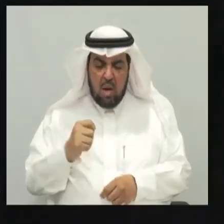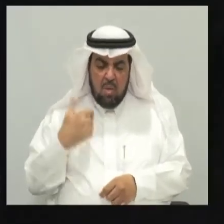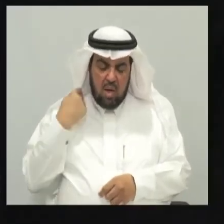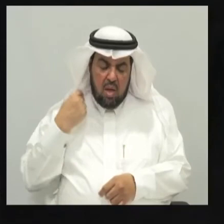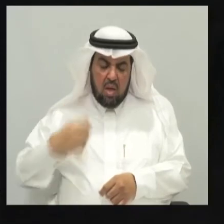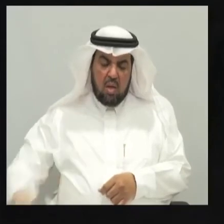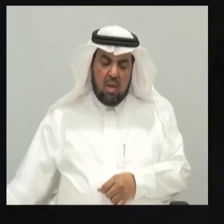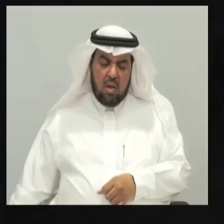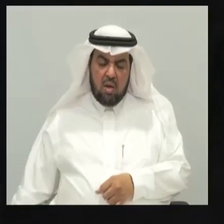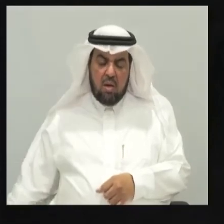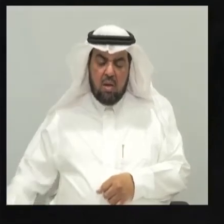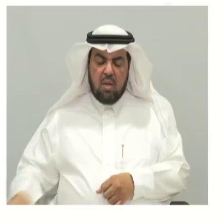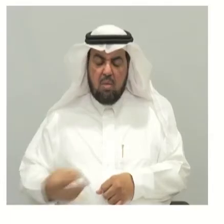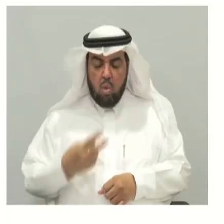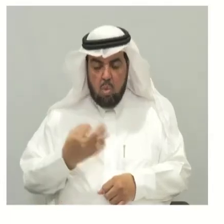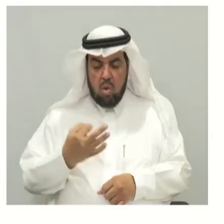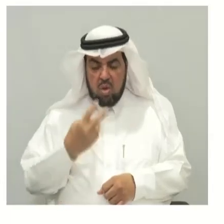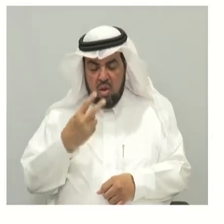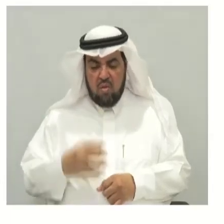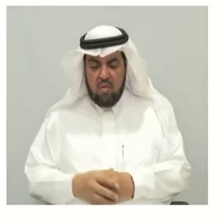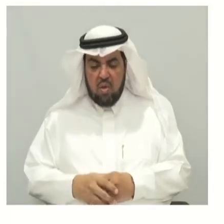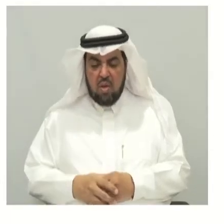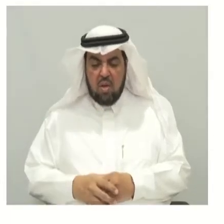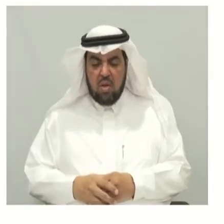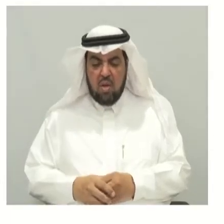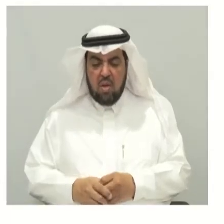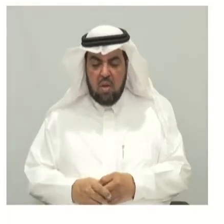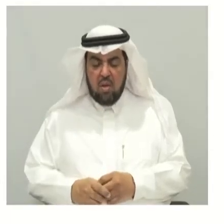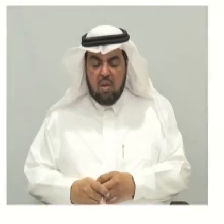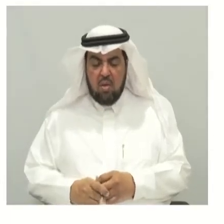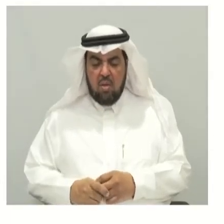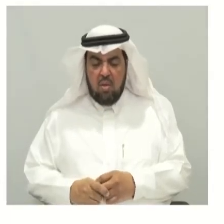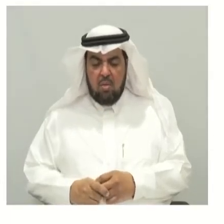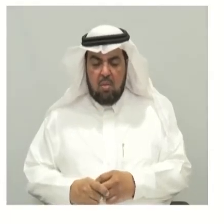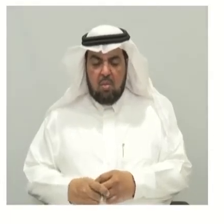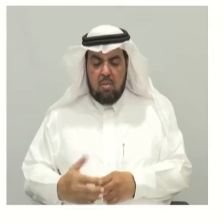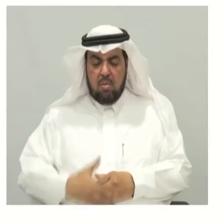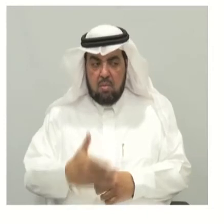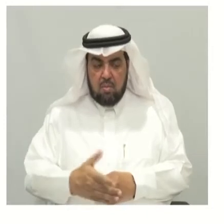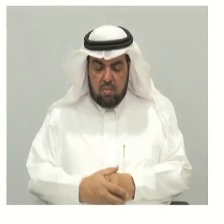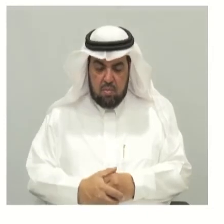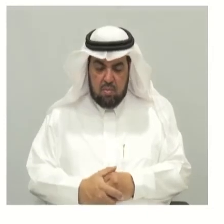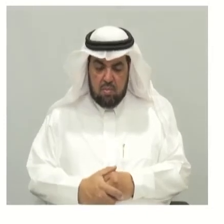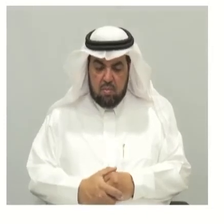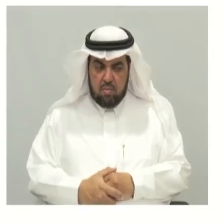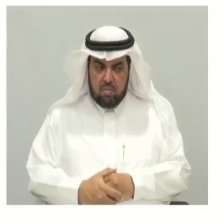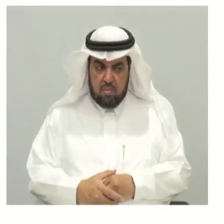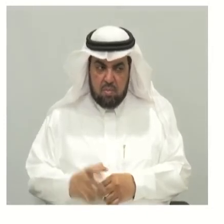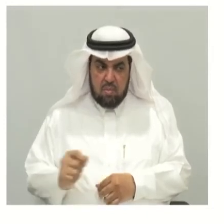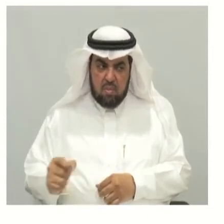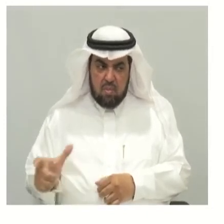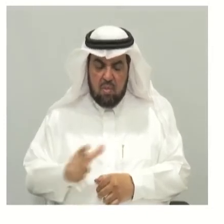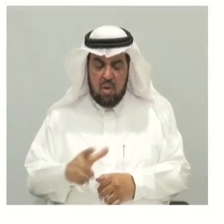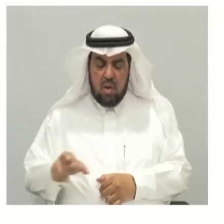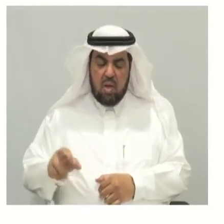هذه نقطة مهمة جداً وحنكمل فيها وحنشوف. ما عدا عندنا فلز واحد هو